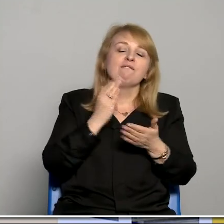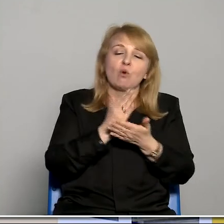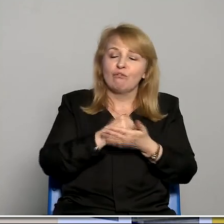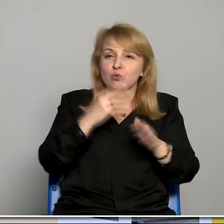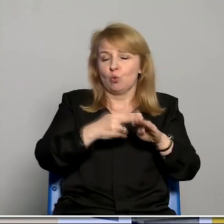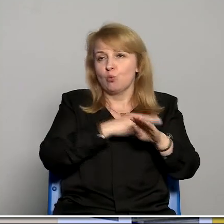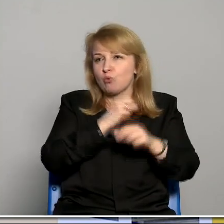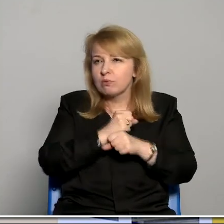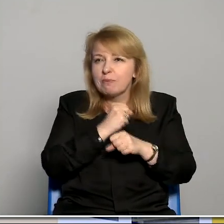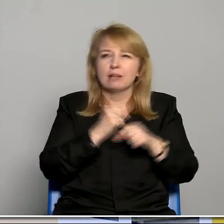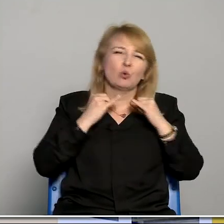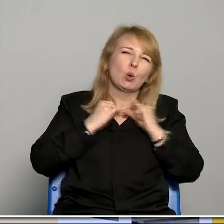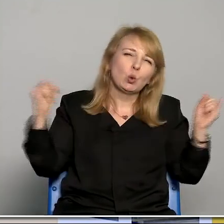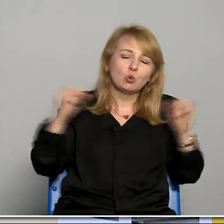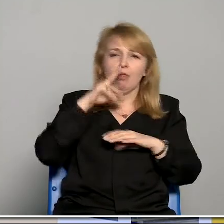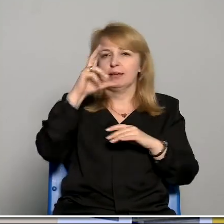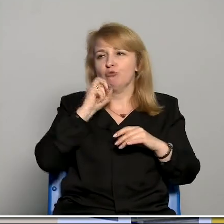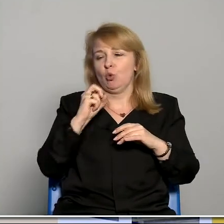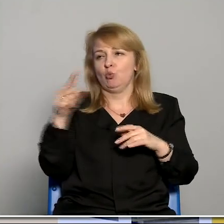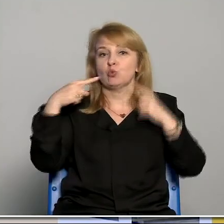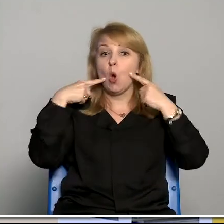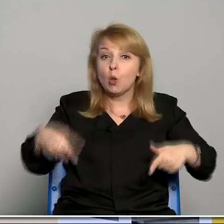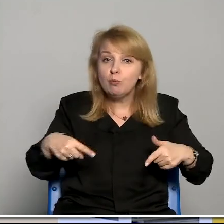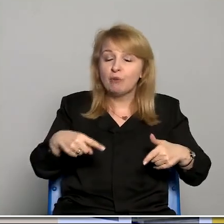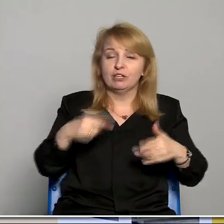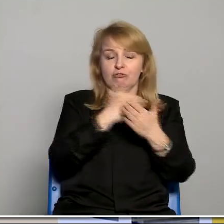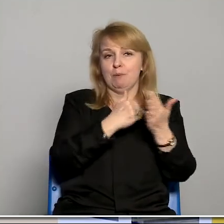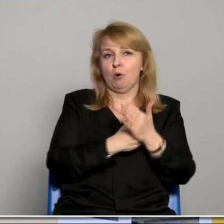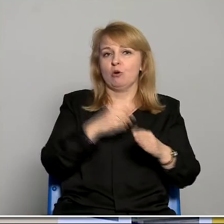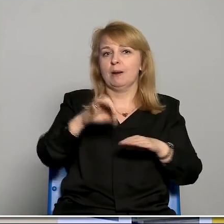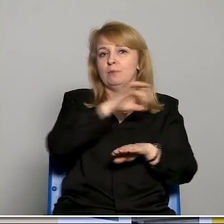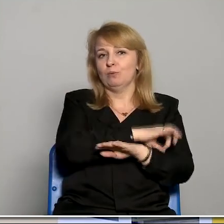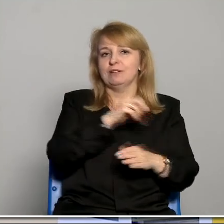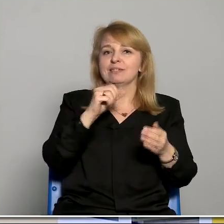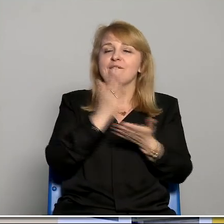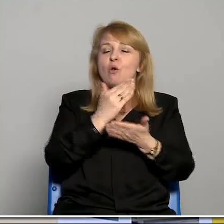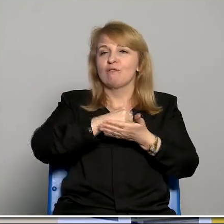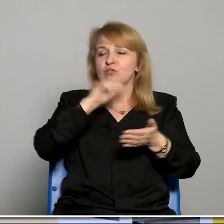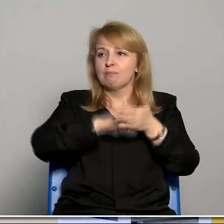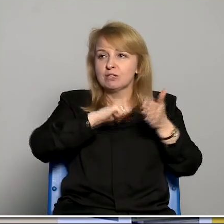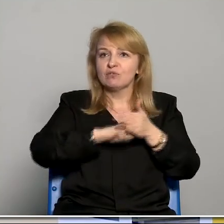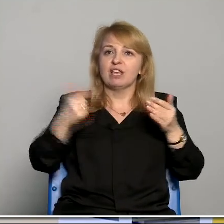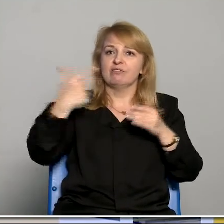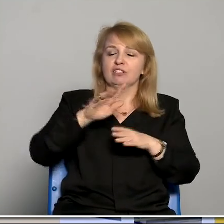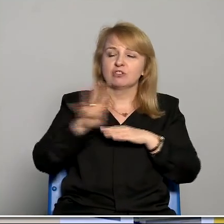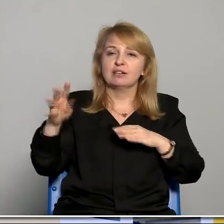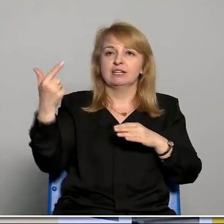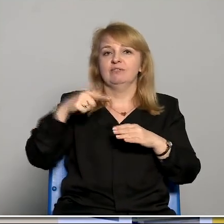będą odpowiadały za wdrażanie Regionalnego Programu Operacyjnego Województwa Mazowieckiego 2014-2020.